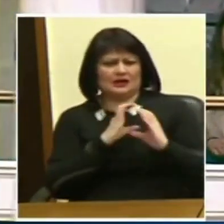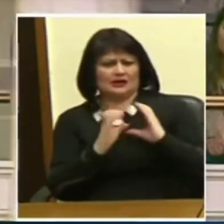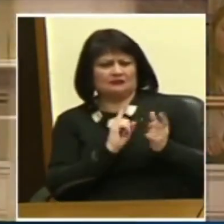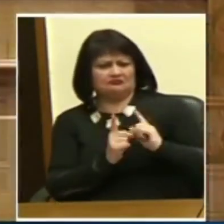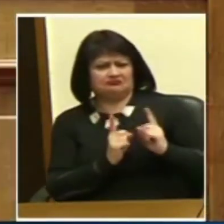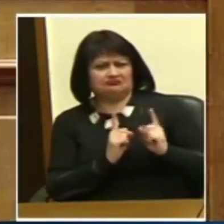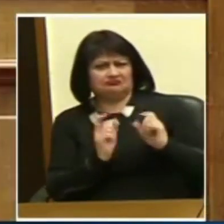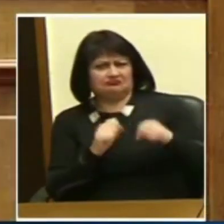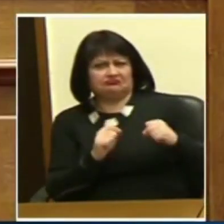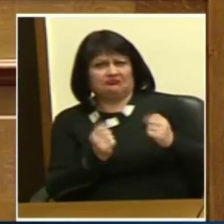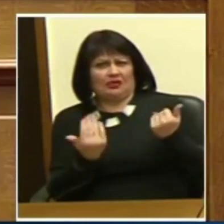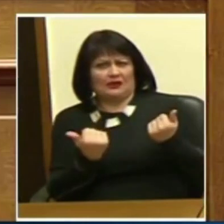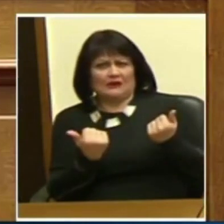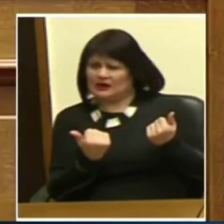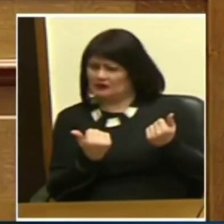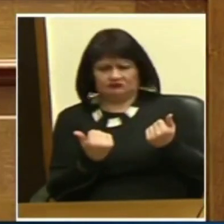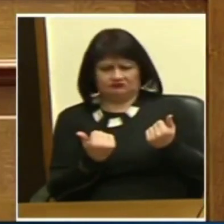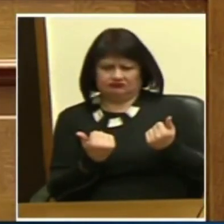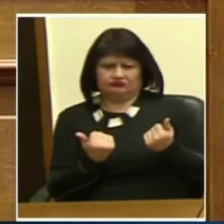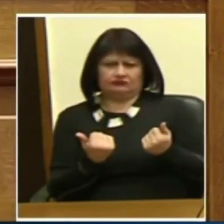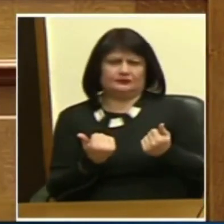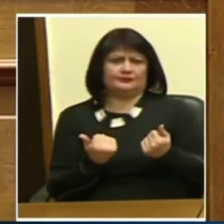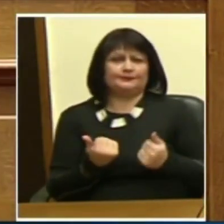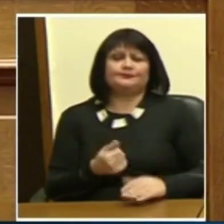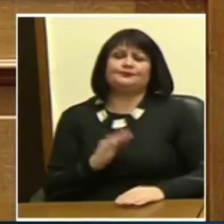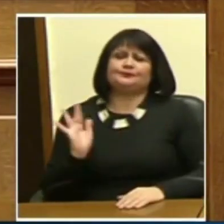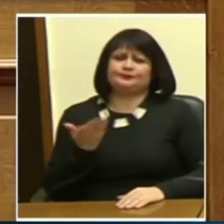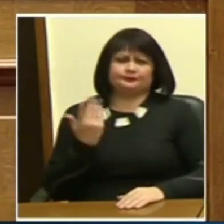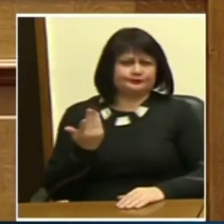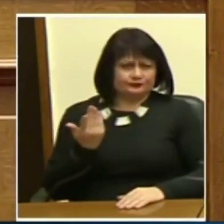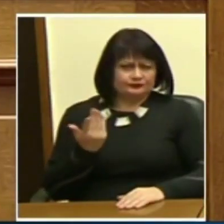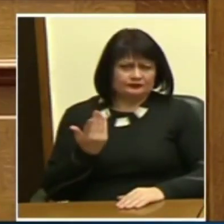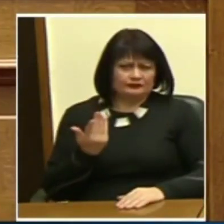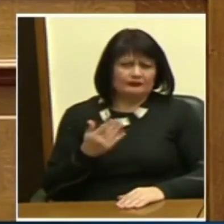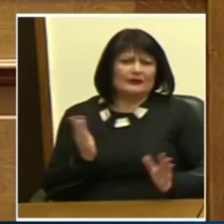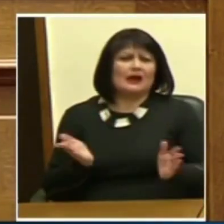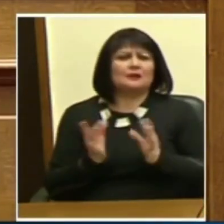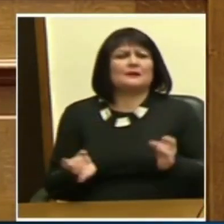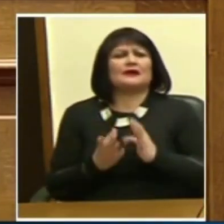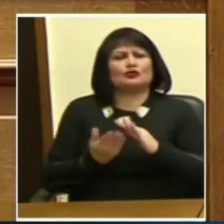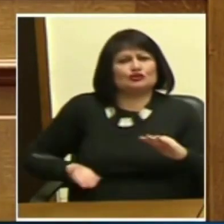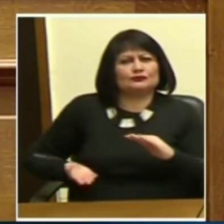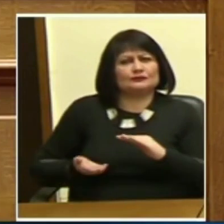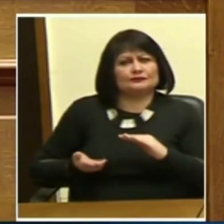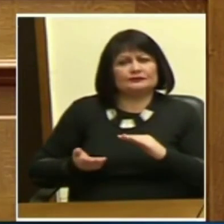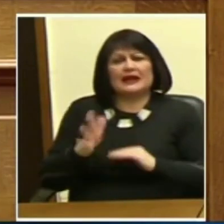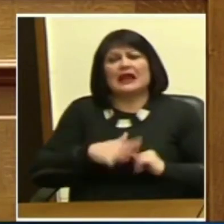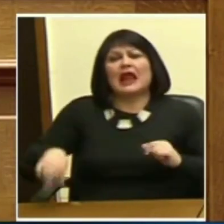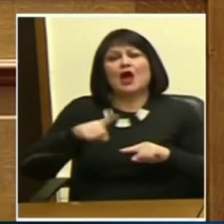συνεννόησης. Σε κάθε περίπτωση προσφυγή για εκλογή Προέδρου στον ελληνικό λαό